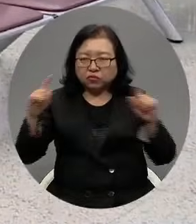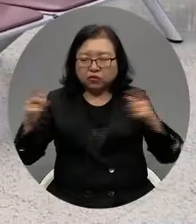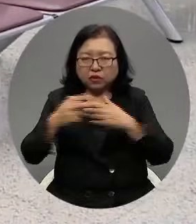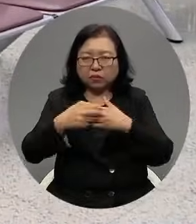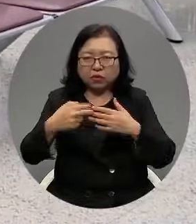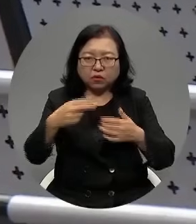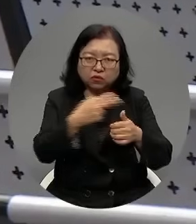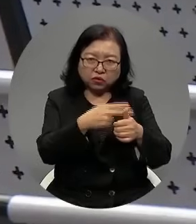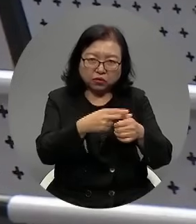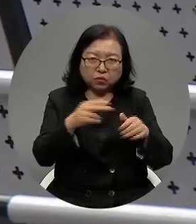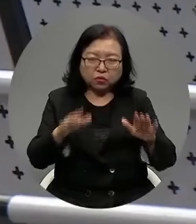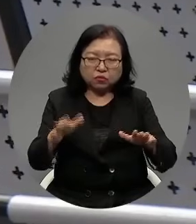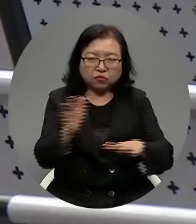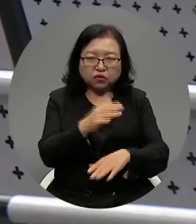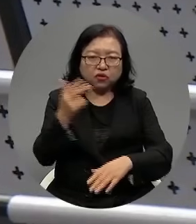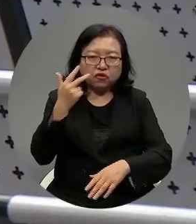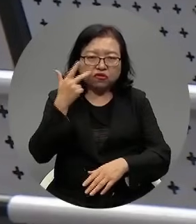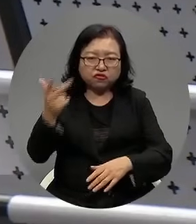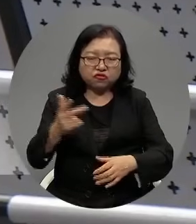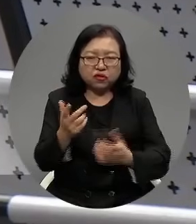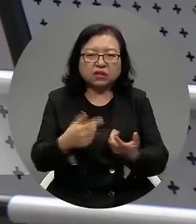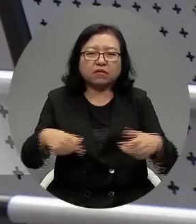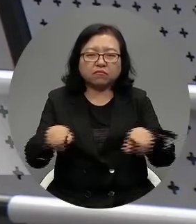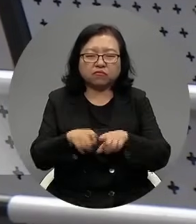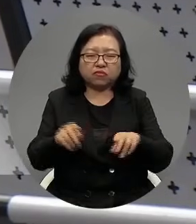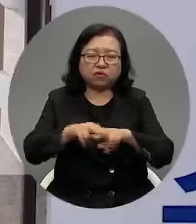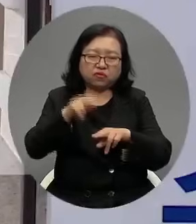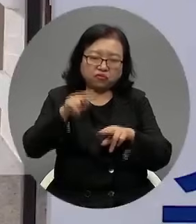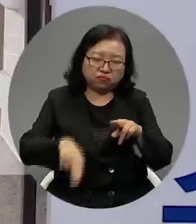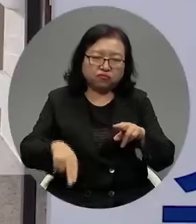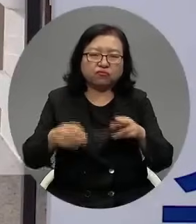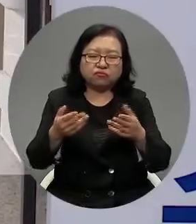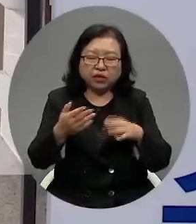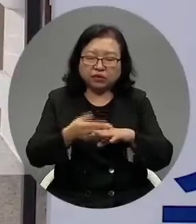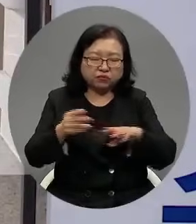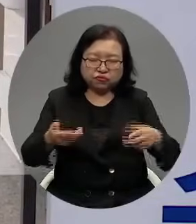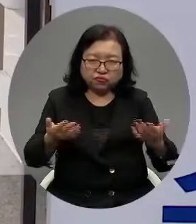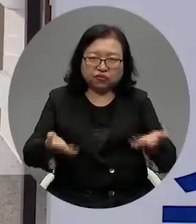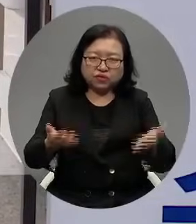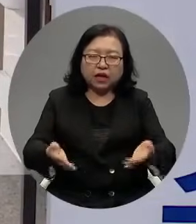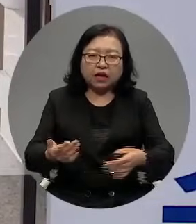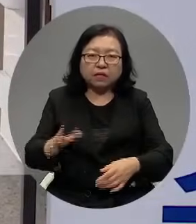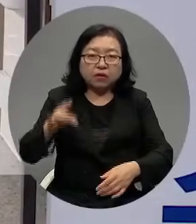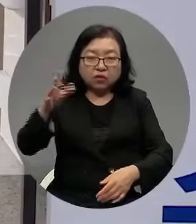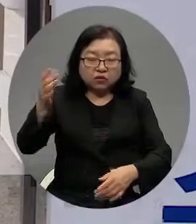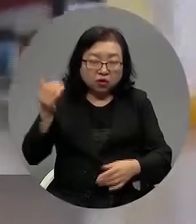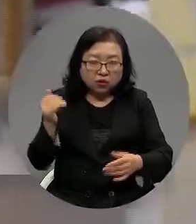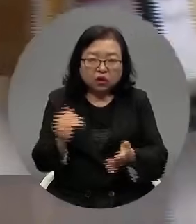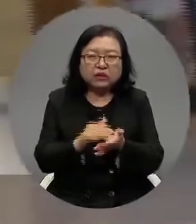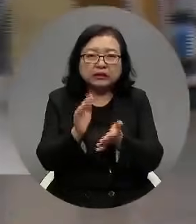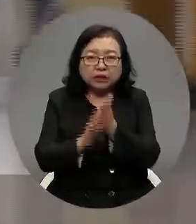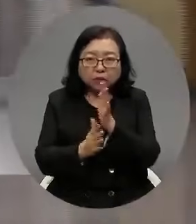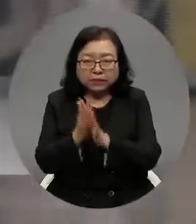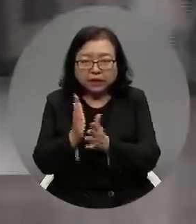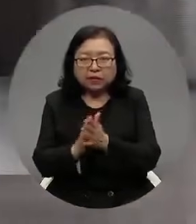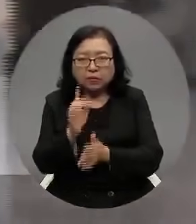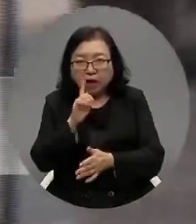오늘부터 일주일 집단 휴진을 시작했습니다. 앞서 무기한 휴진을 결정했는데 기간을 일주일로 축소한